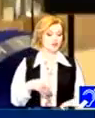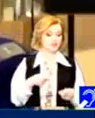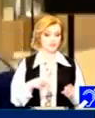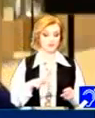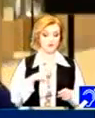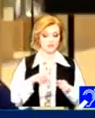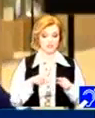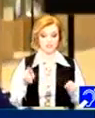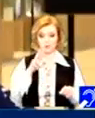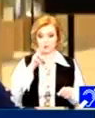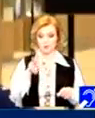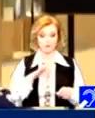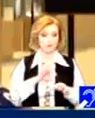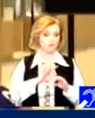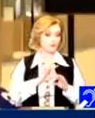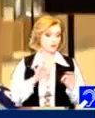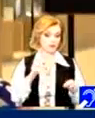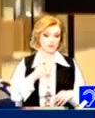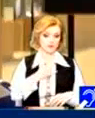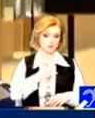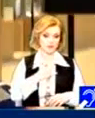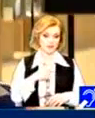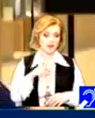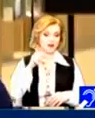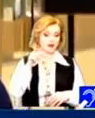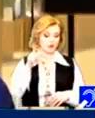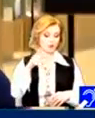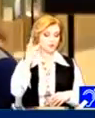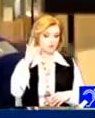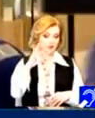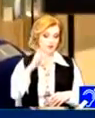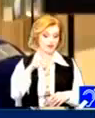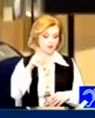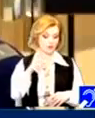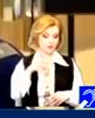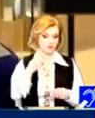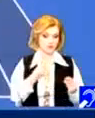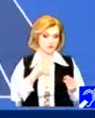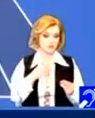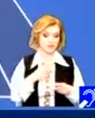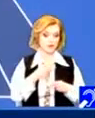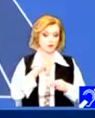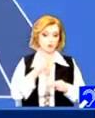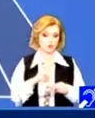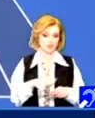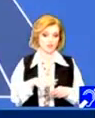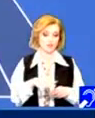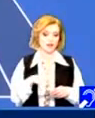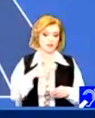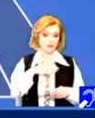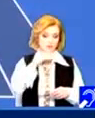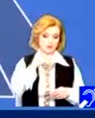mine. Seria din America a fost, pot spune, cea mai de succes serie din toată cariera mea. În ultimele două luni,